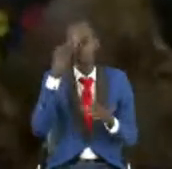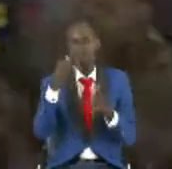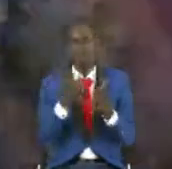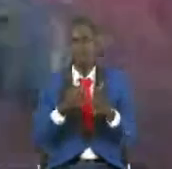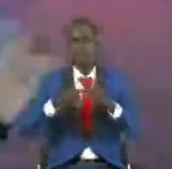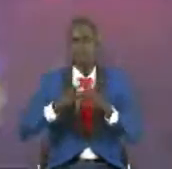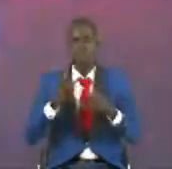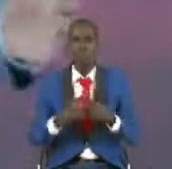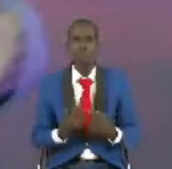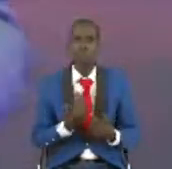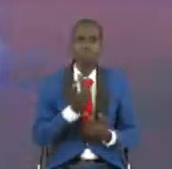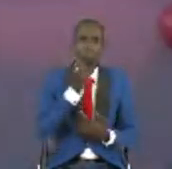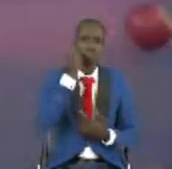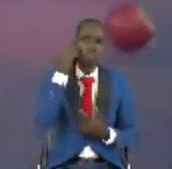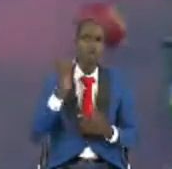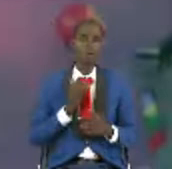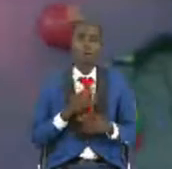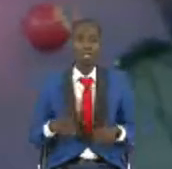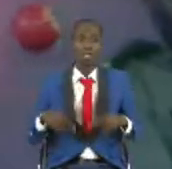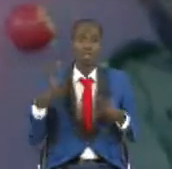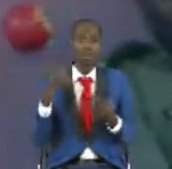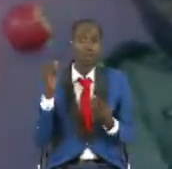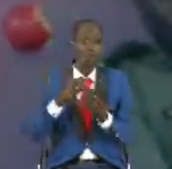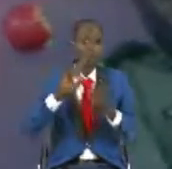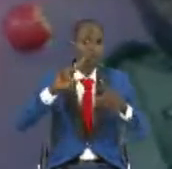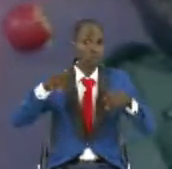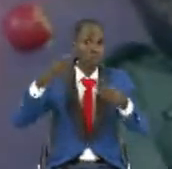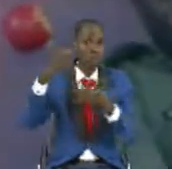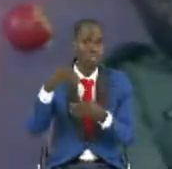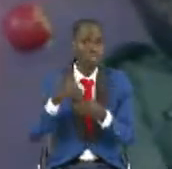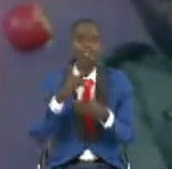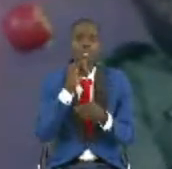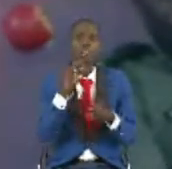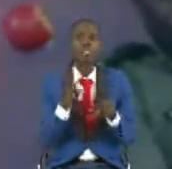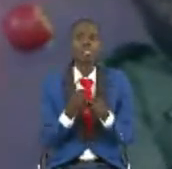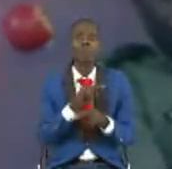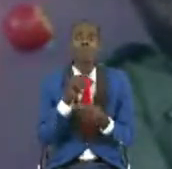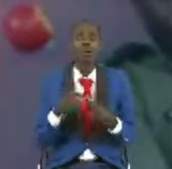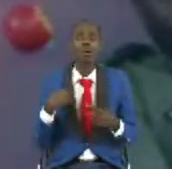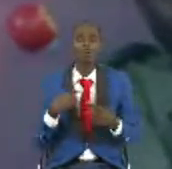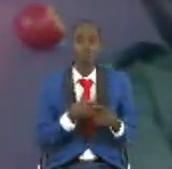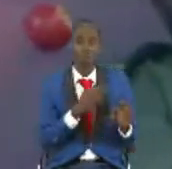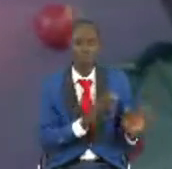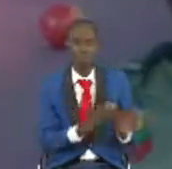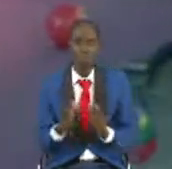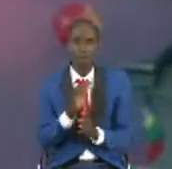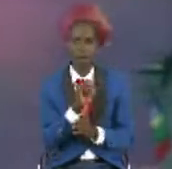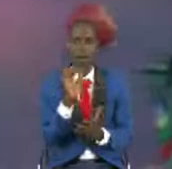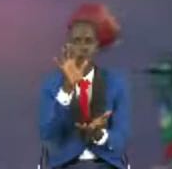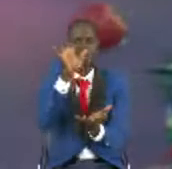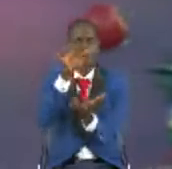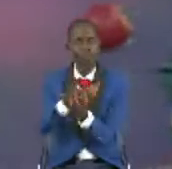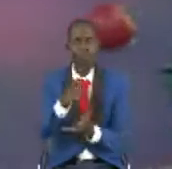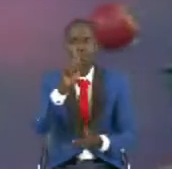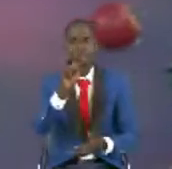Ça rongeait notre vie. Avant, c'est comme quand on place un piège pour